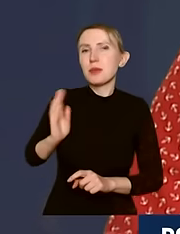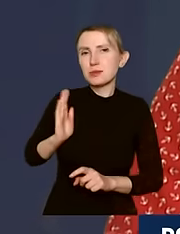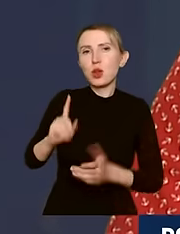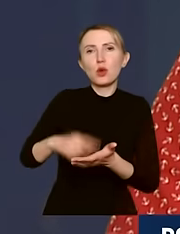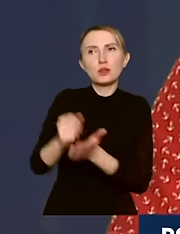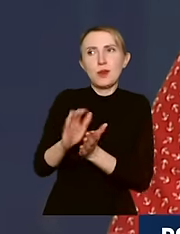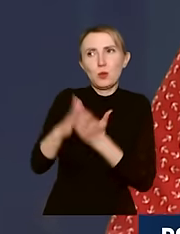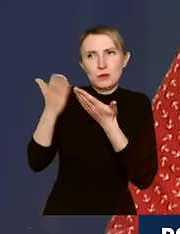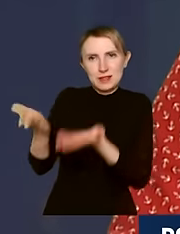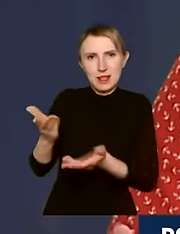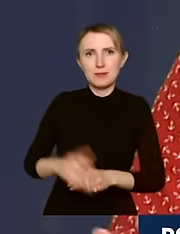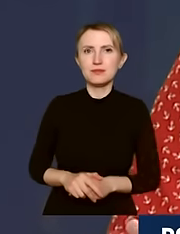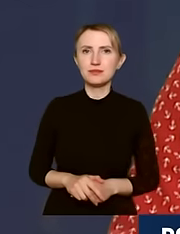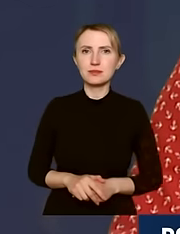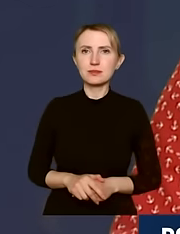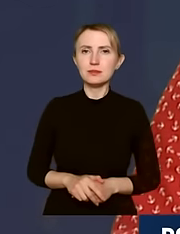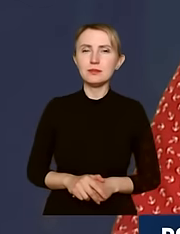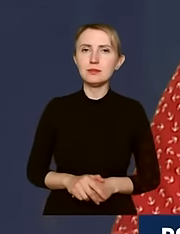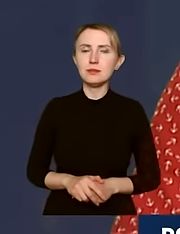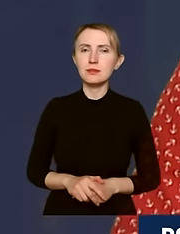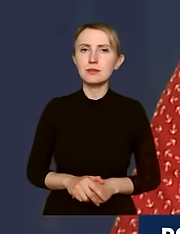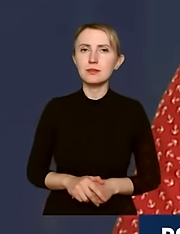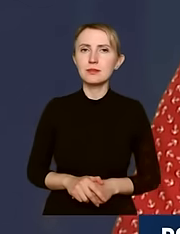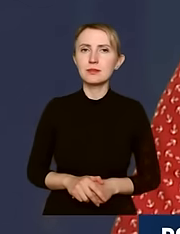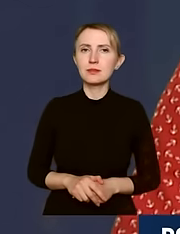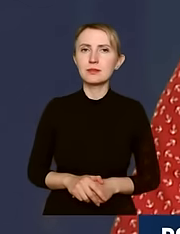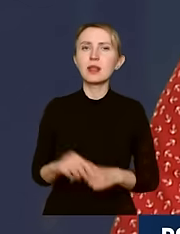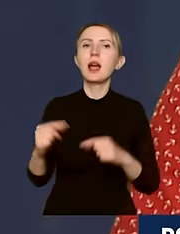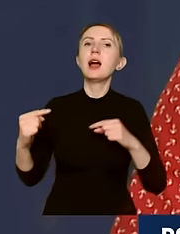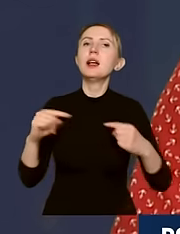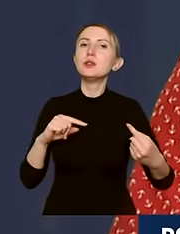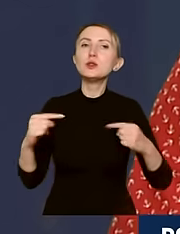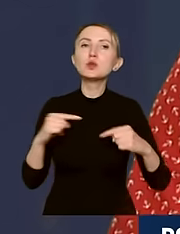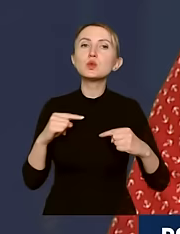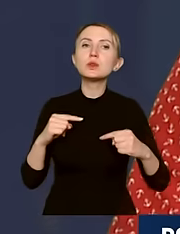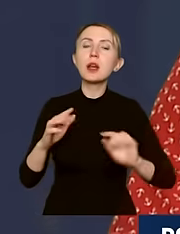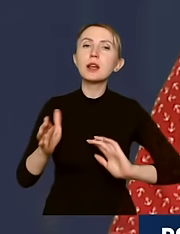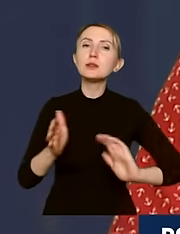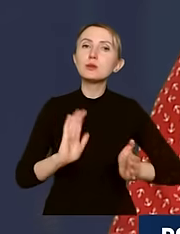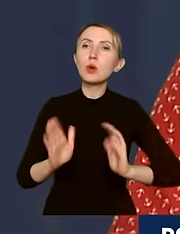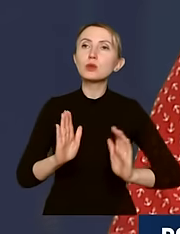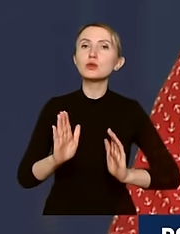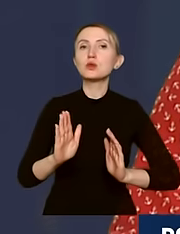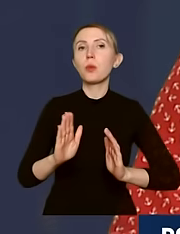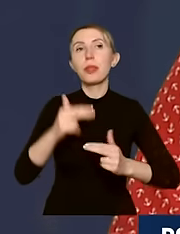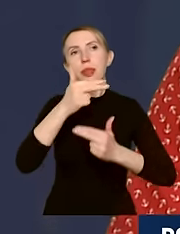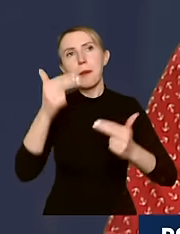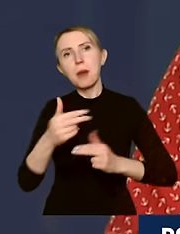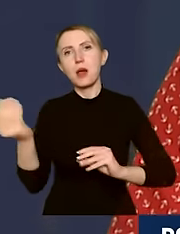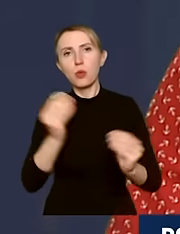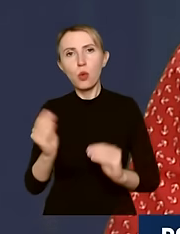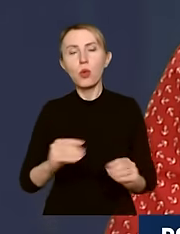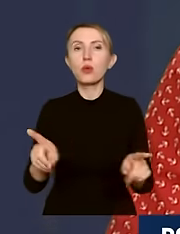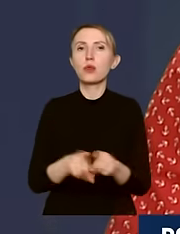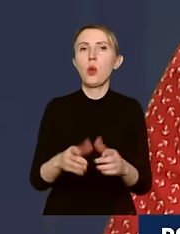konstytucji. Natomiast tak, ta dyskusja i taki sposób wrzucania pewnych tematów, czy na przykład też